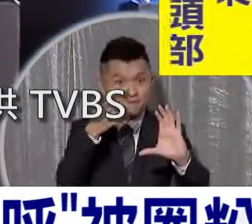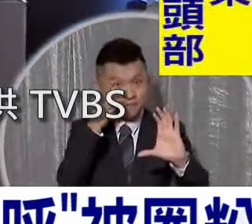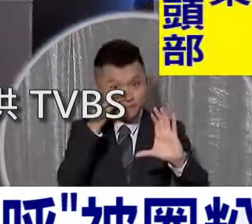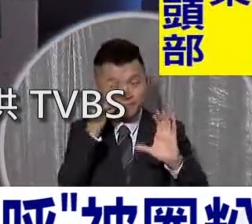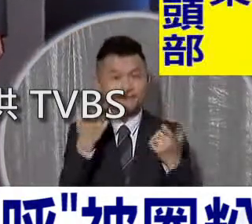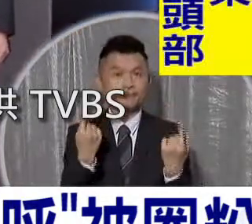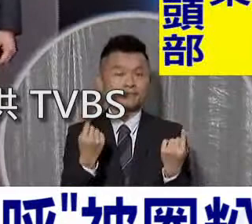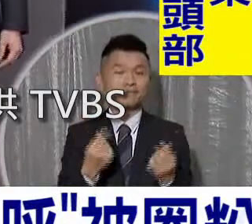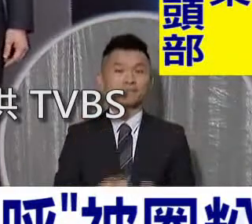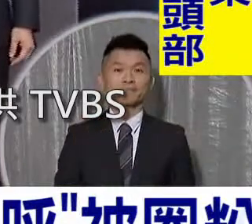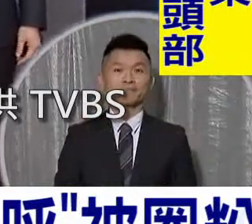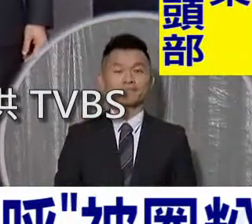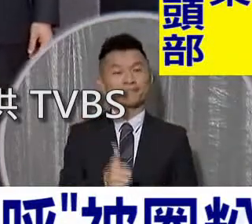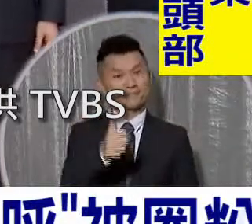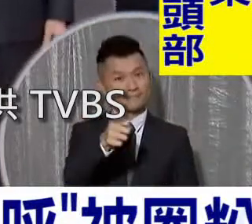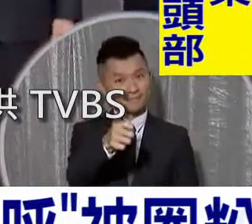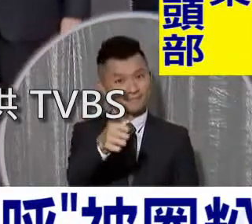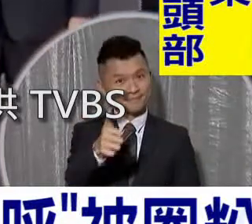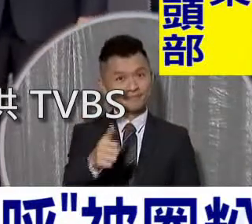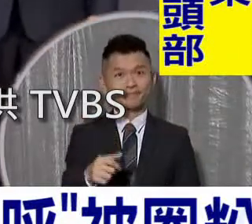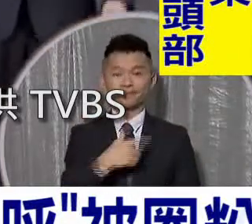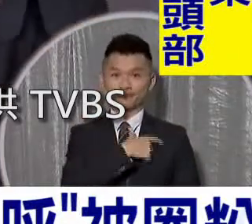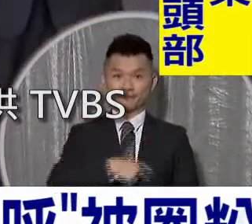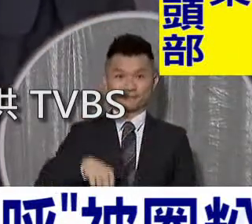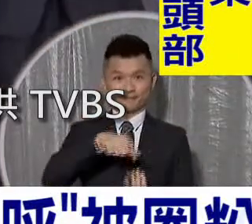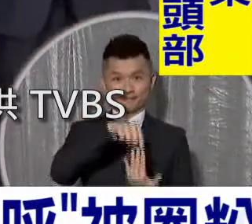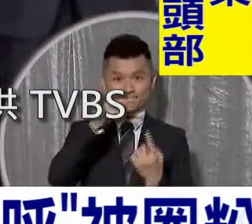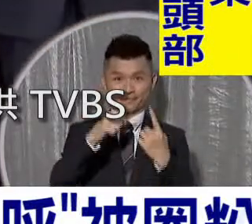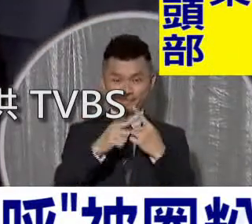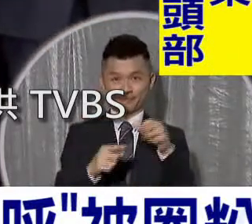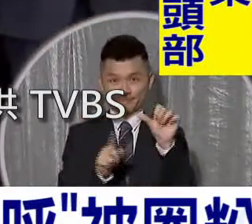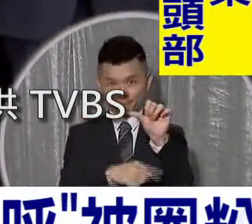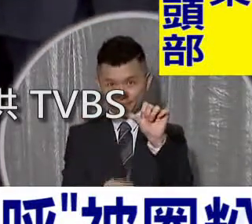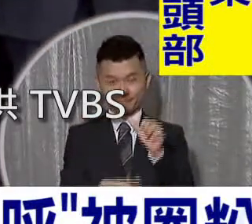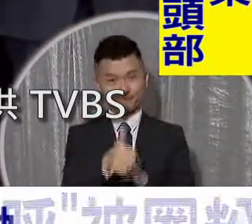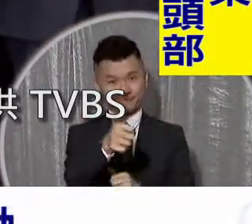韩两人多了些危机意识。记者林晨俊、侯彩虹、林嘉荣可以报道。